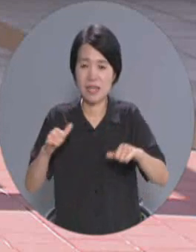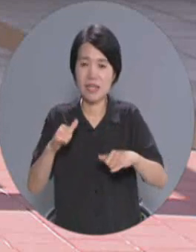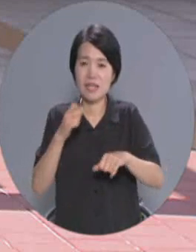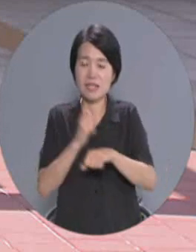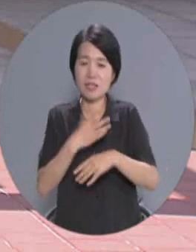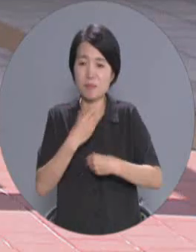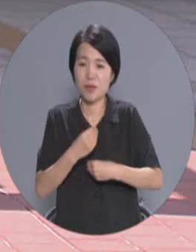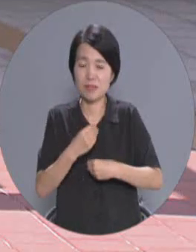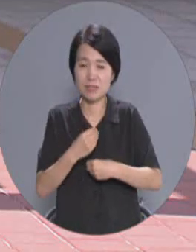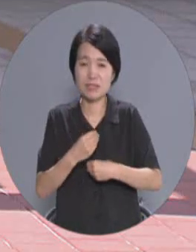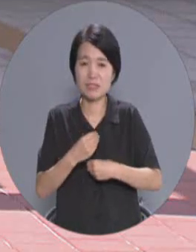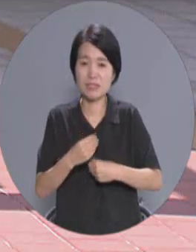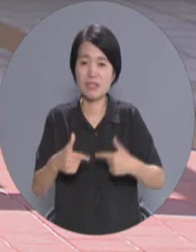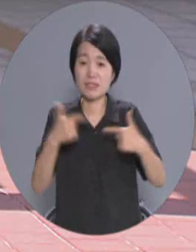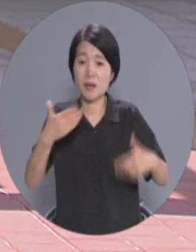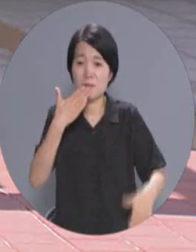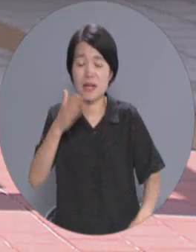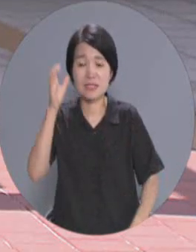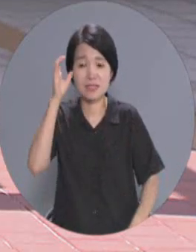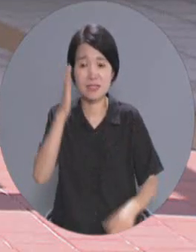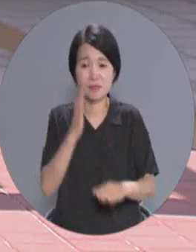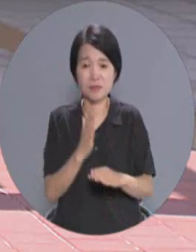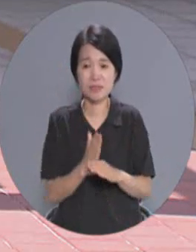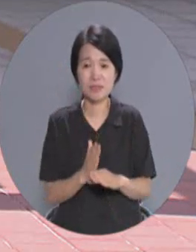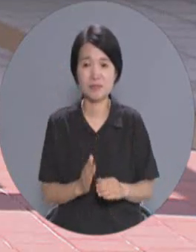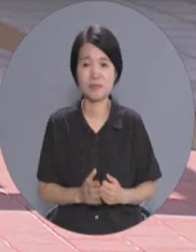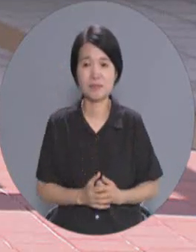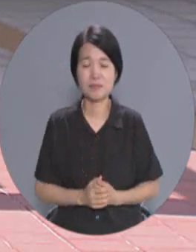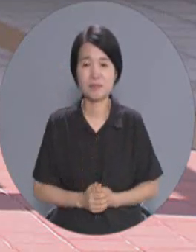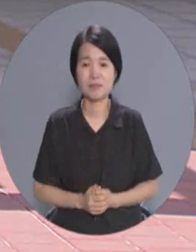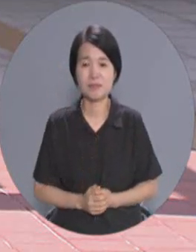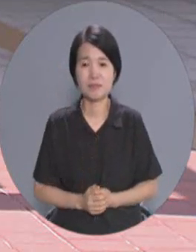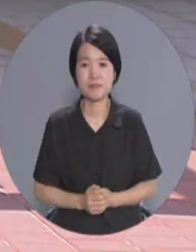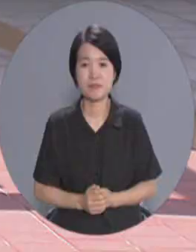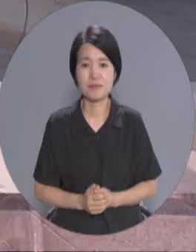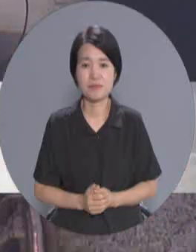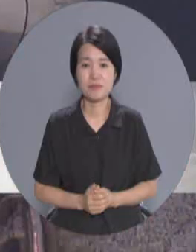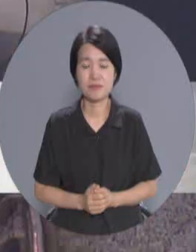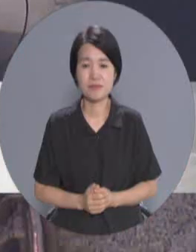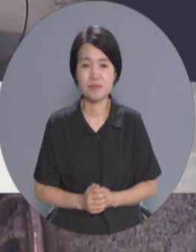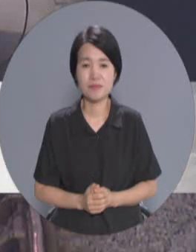있을지 주목됩니다. MBC 뉴스 유민호입니다.